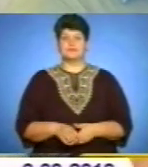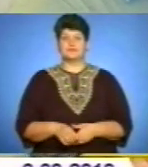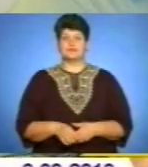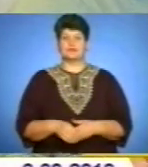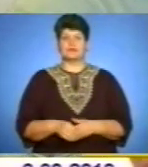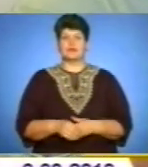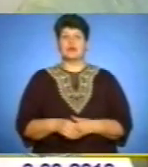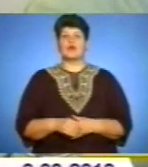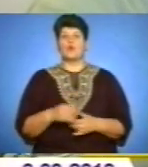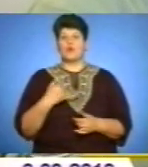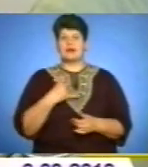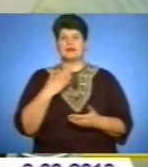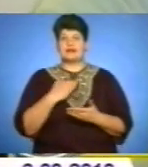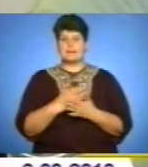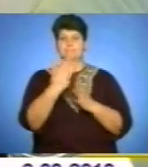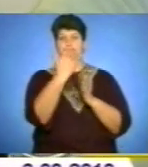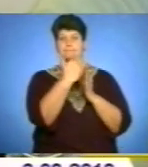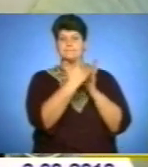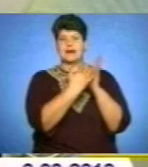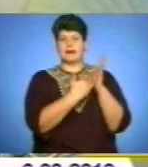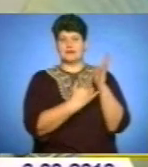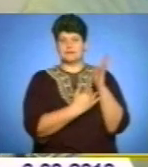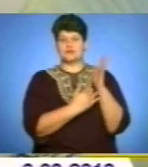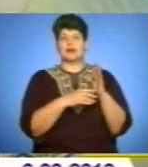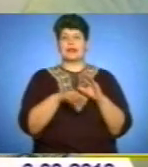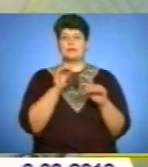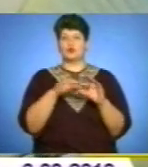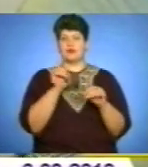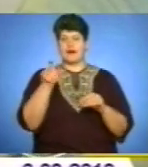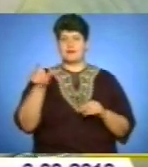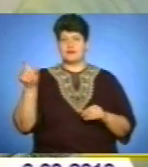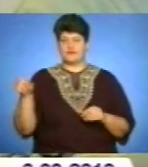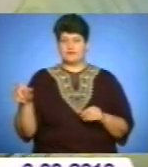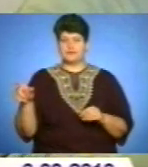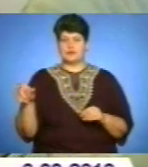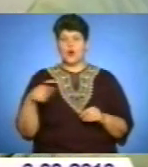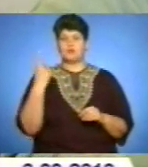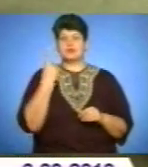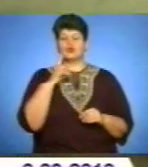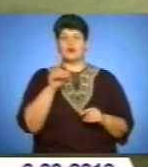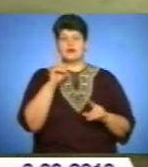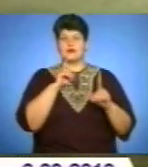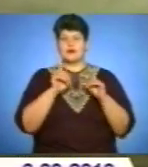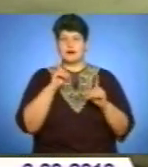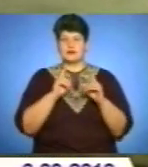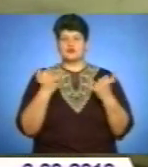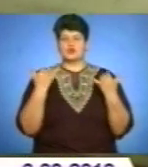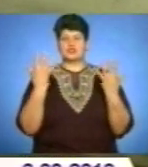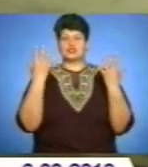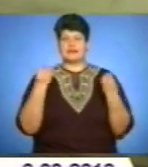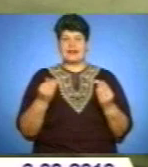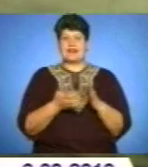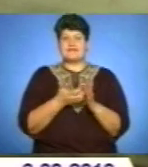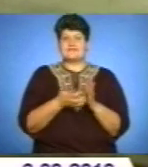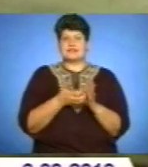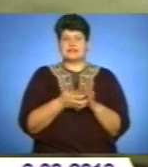перелік, список депутатів обласної ради. На сьогоднішній день не